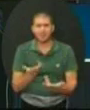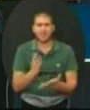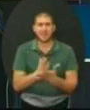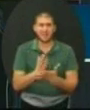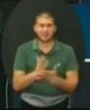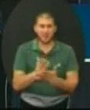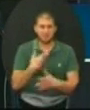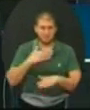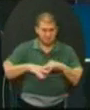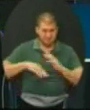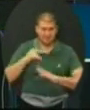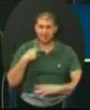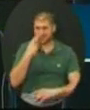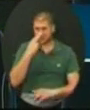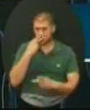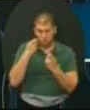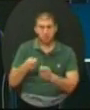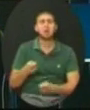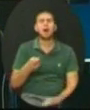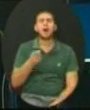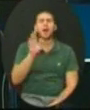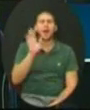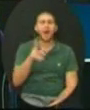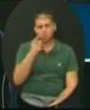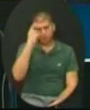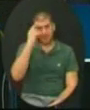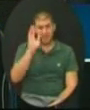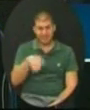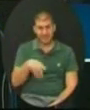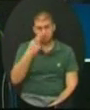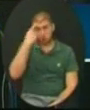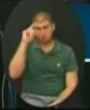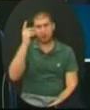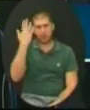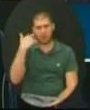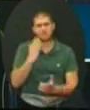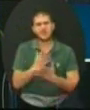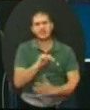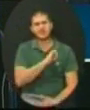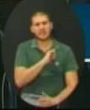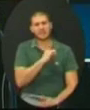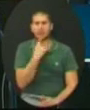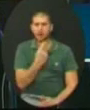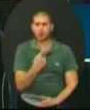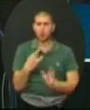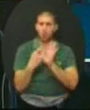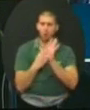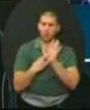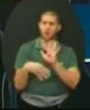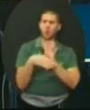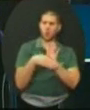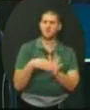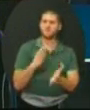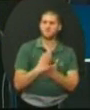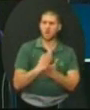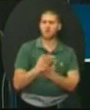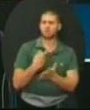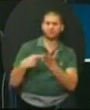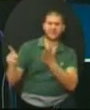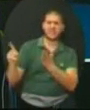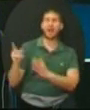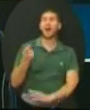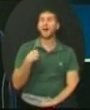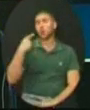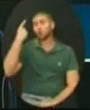זה גם במו ידינו, אחד-אחד, כי גם, את יודעת מה, גם ליוזמים היה איזשהו אינטרס לבוא ולהגיד, אוקיי, חוקקנו את החוק, עשינו וי. סימנו וי.